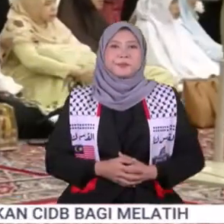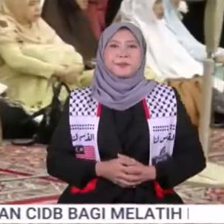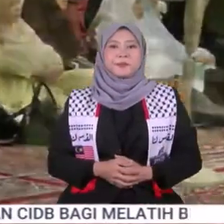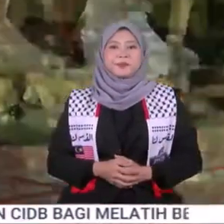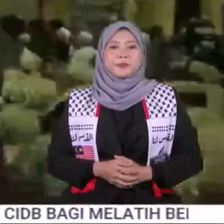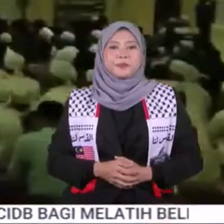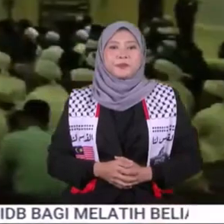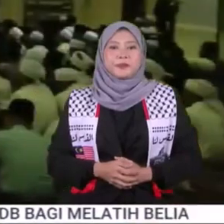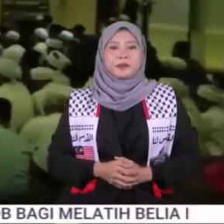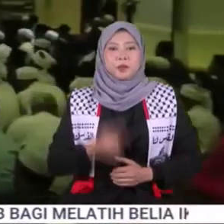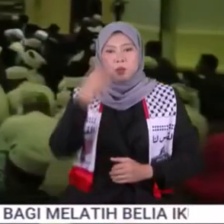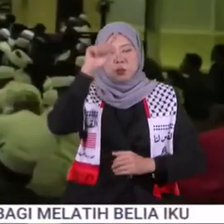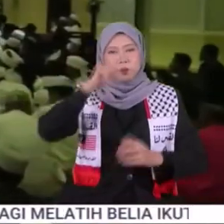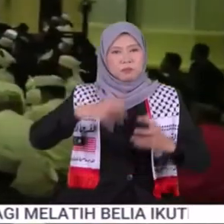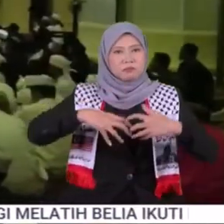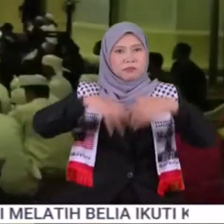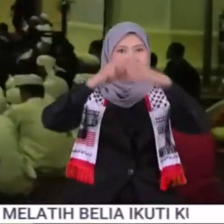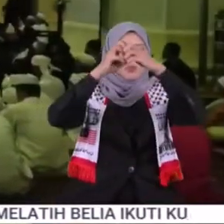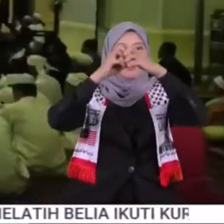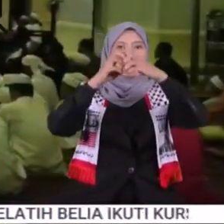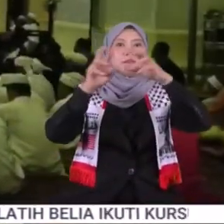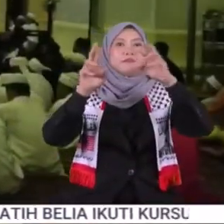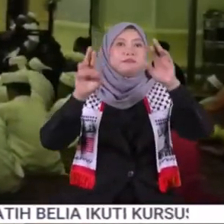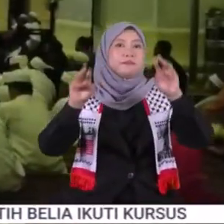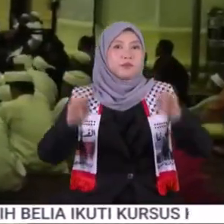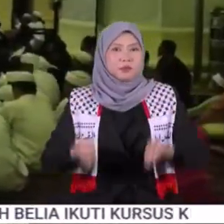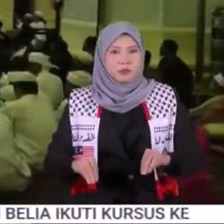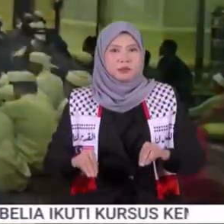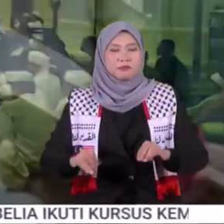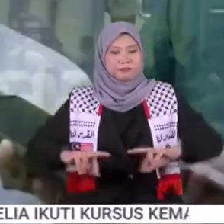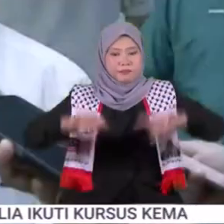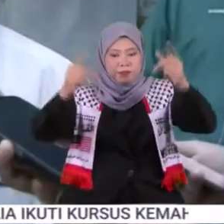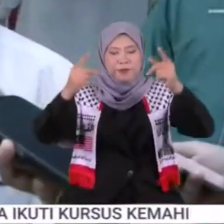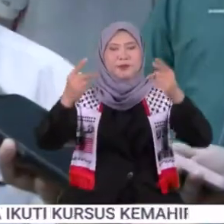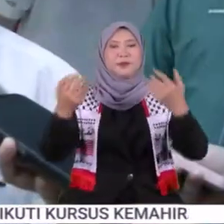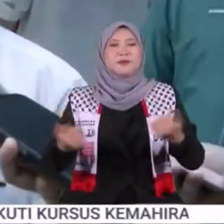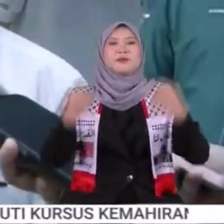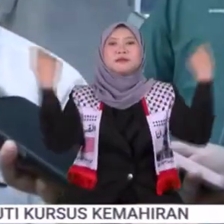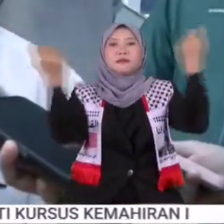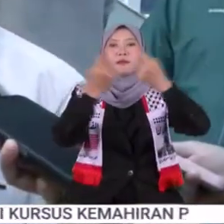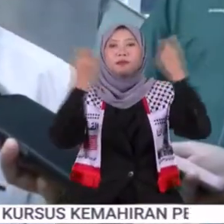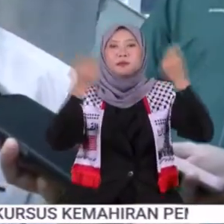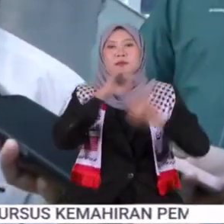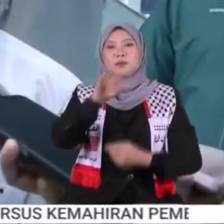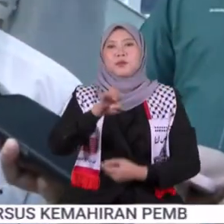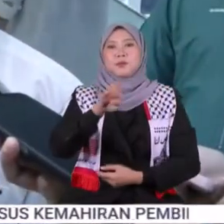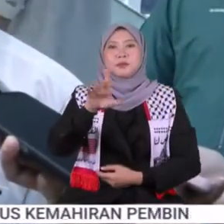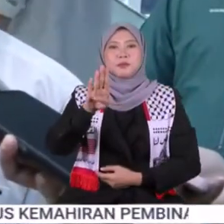Membangun khairah ummah dipilih sebagai tema sambutan Jubli Emas Jawi.